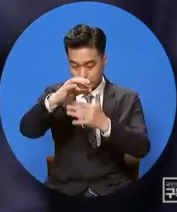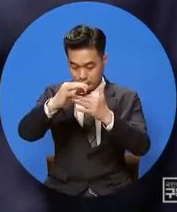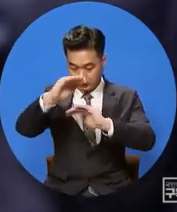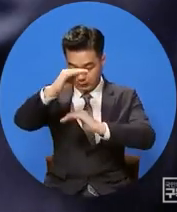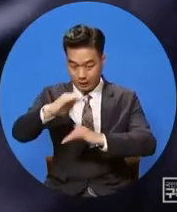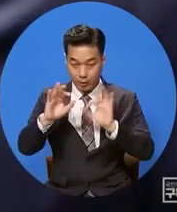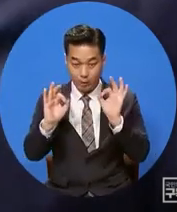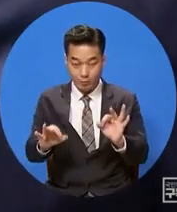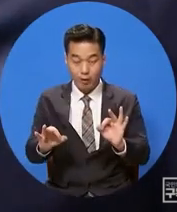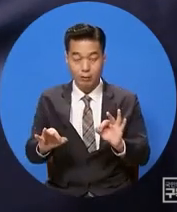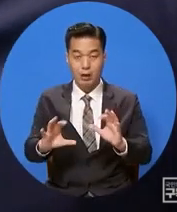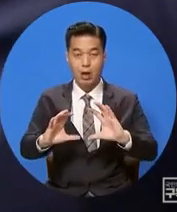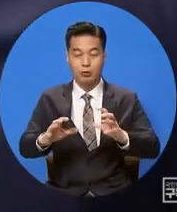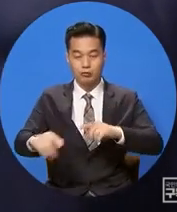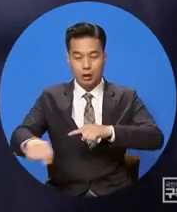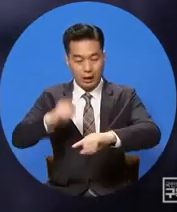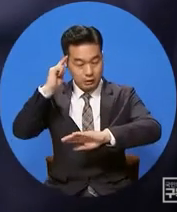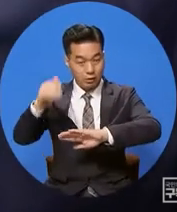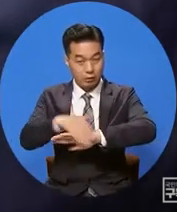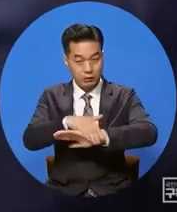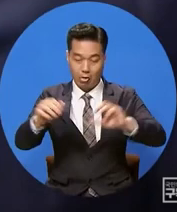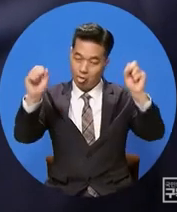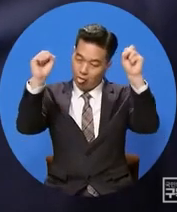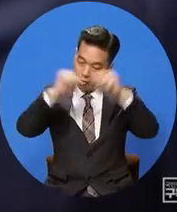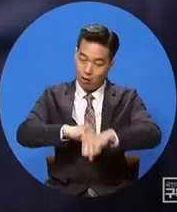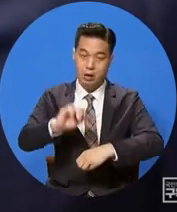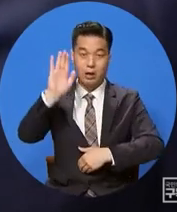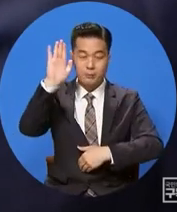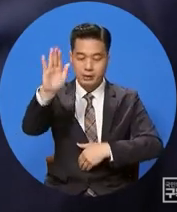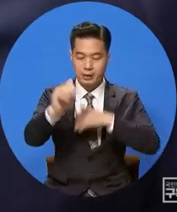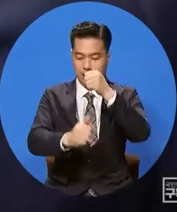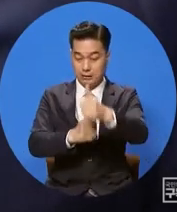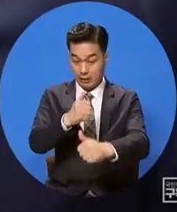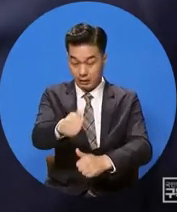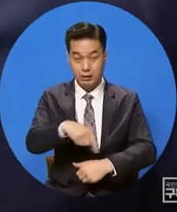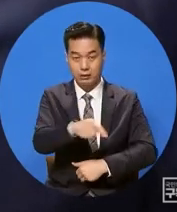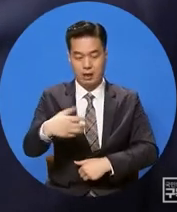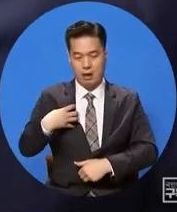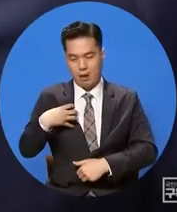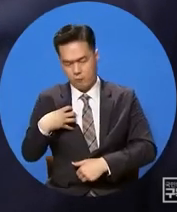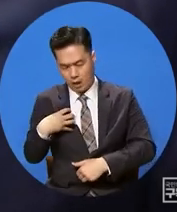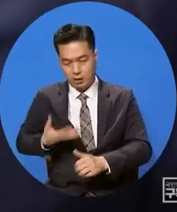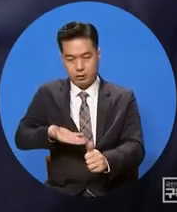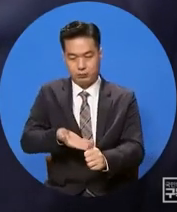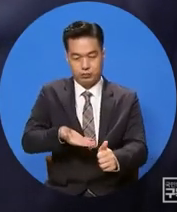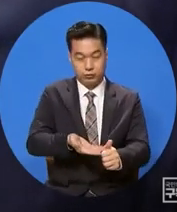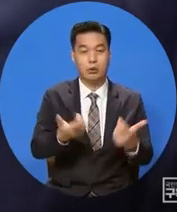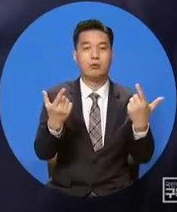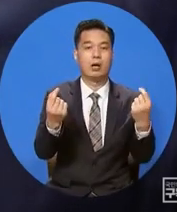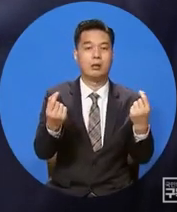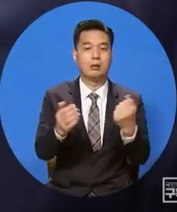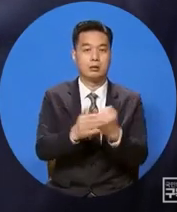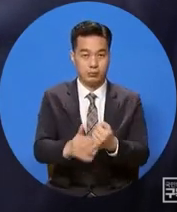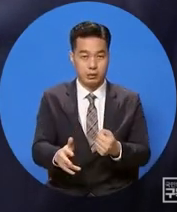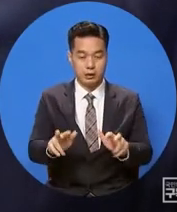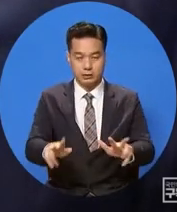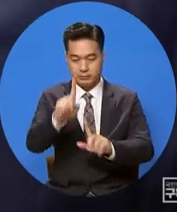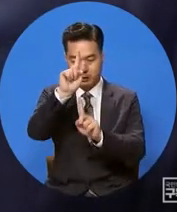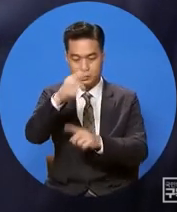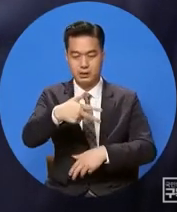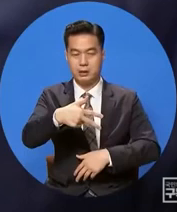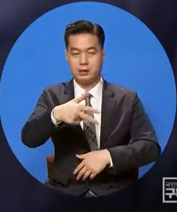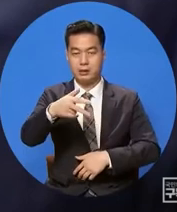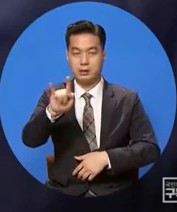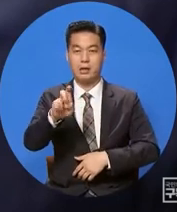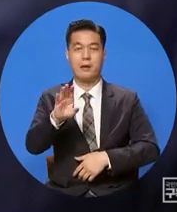정책을 바로 거들내는 정책입니다. 네. 미래 세대들한테 큰 부담을 주는 정책입니다. 문제 그 이재명